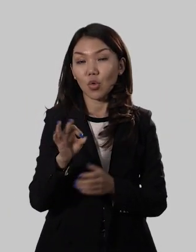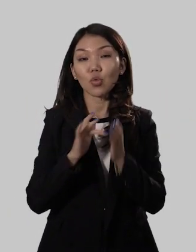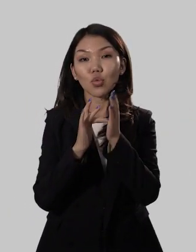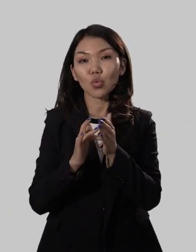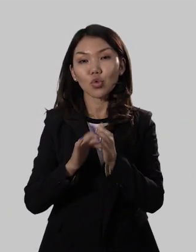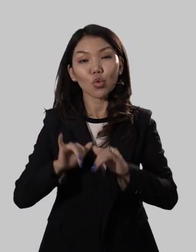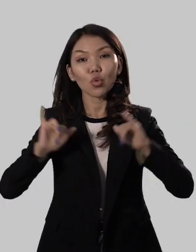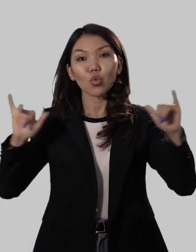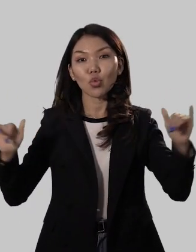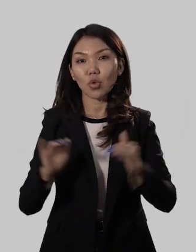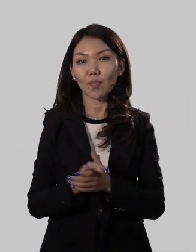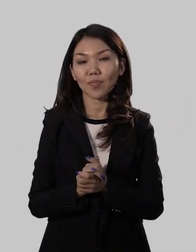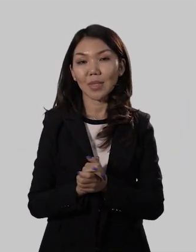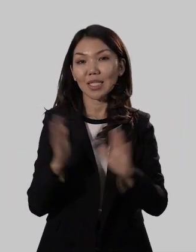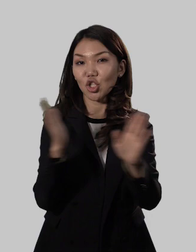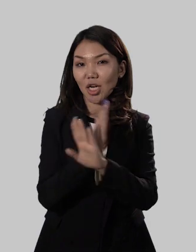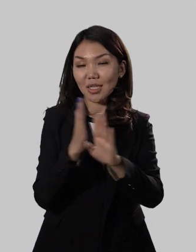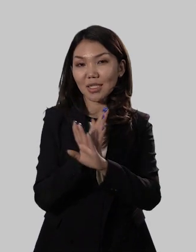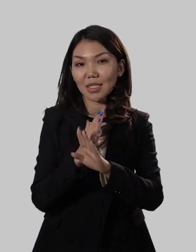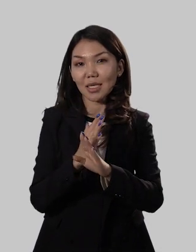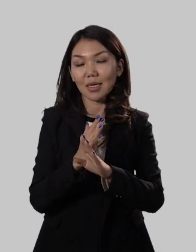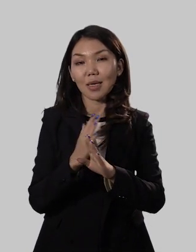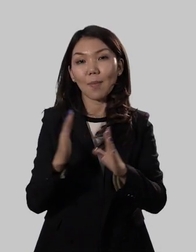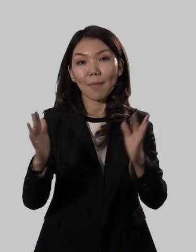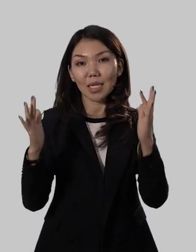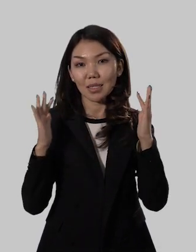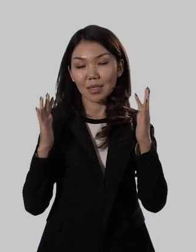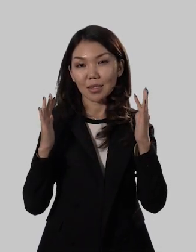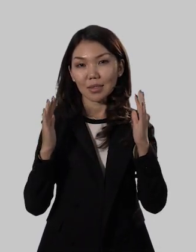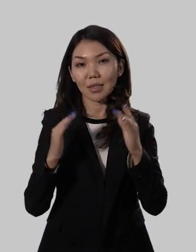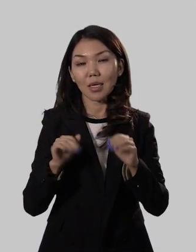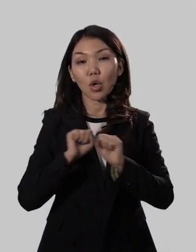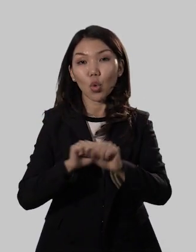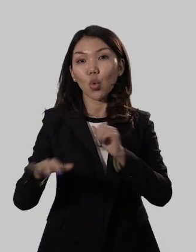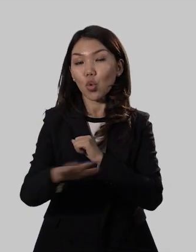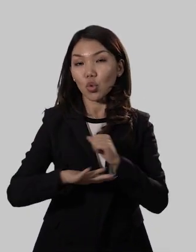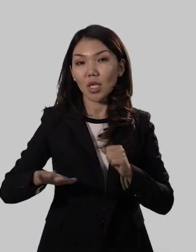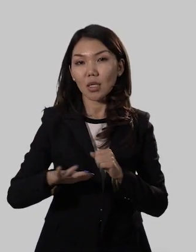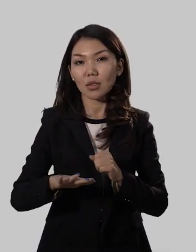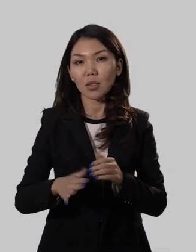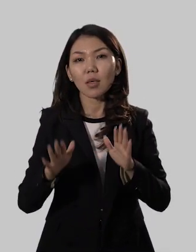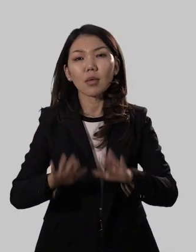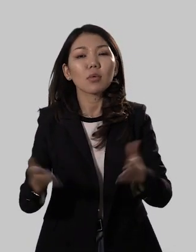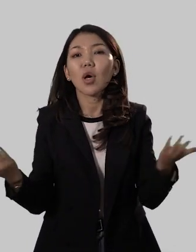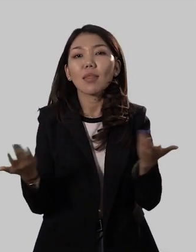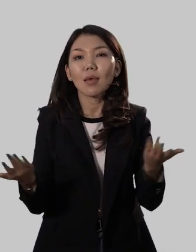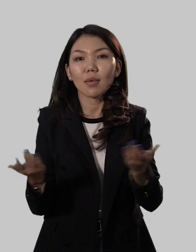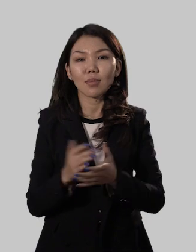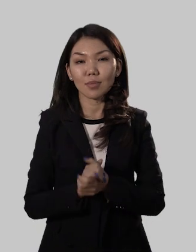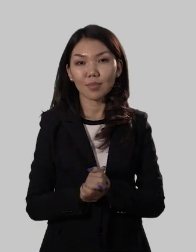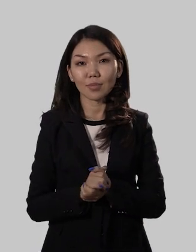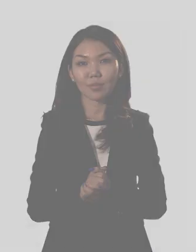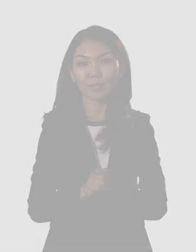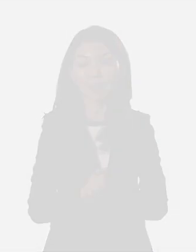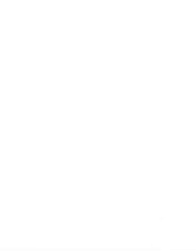Экологиялык туризмди өнүктүрүүдө жаратылыш парктардын, коруктардын орду кандай?